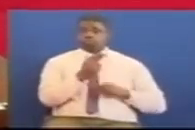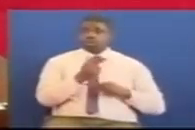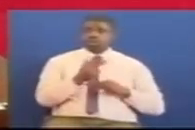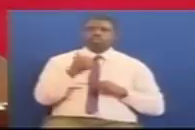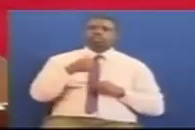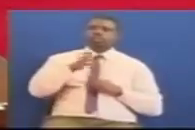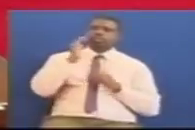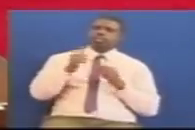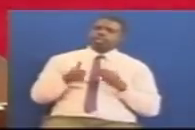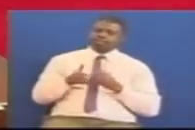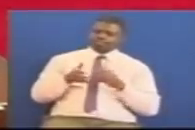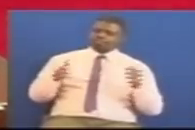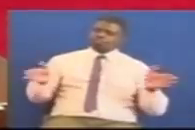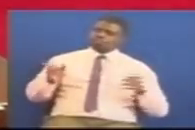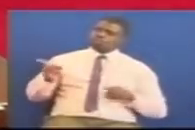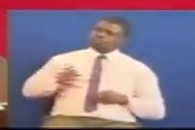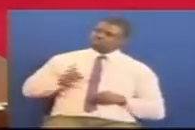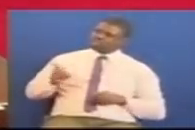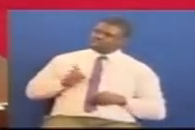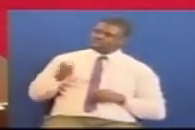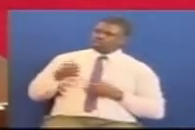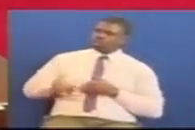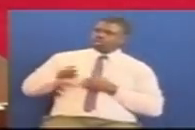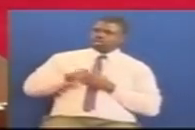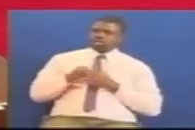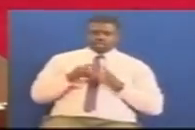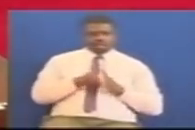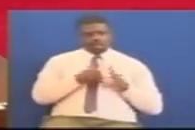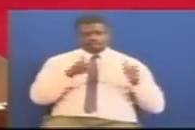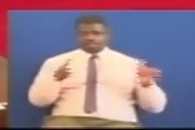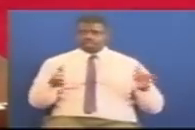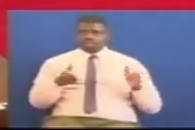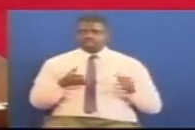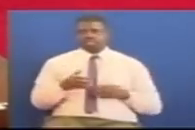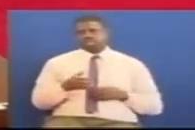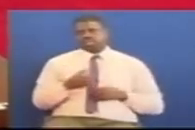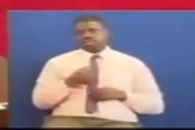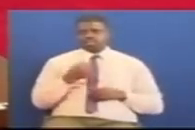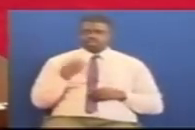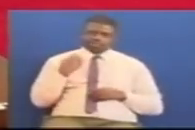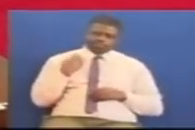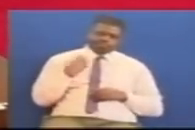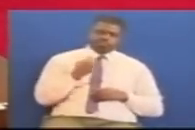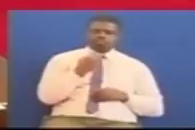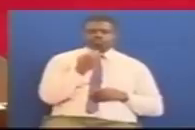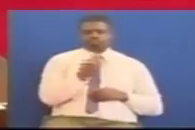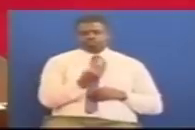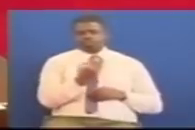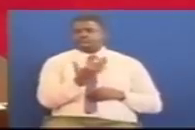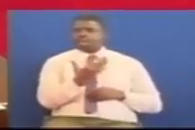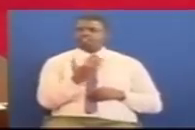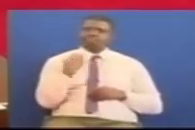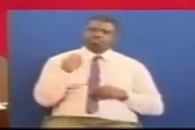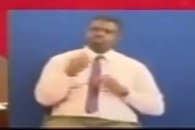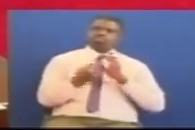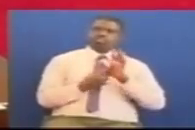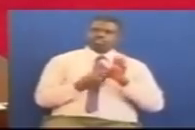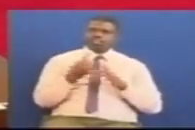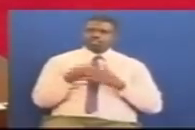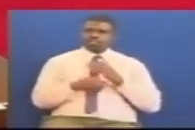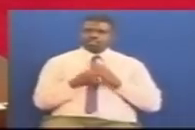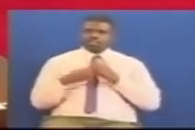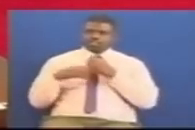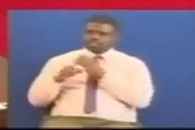zaidi kwa wasichana kwa kuongeza nafasi za udahili kwa kidato cha tano na sita katika tahasusi za